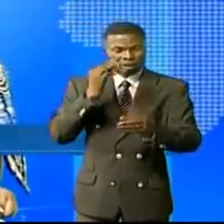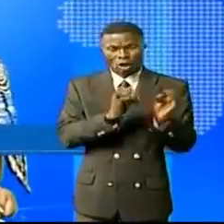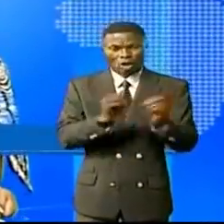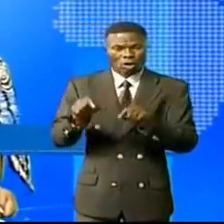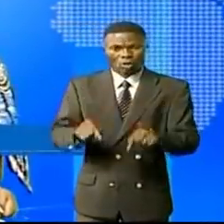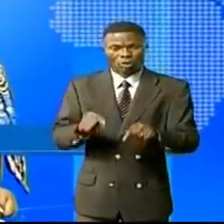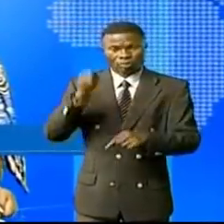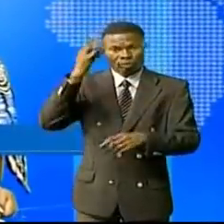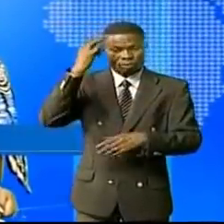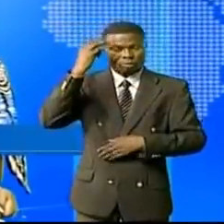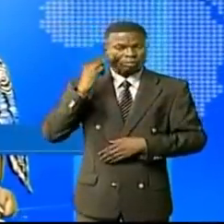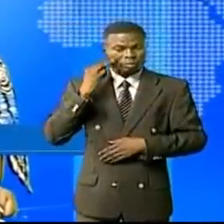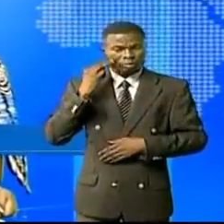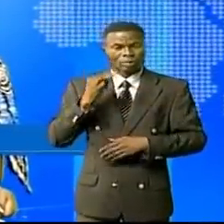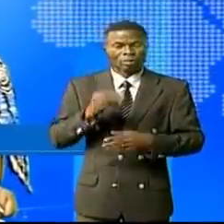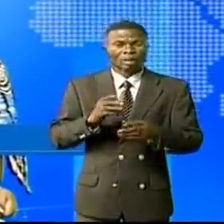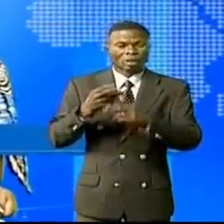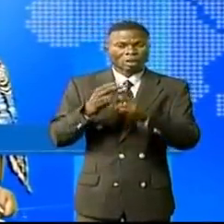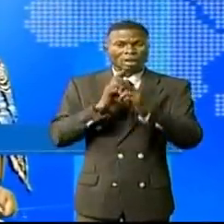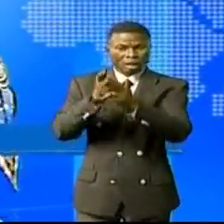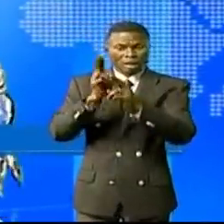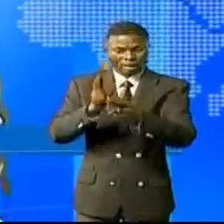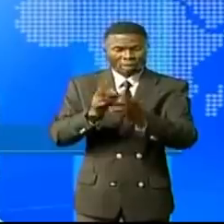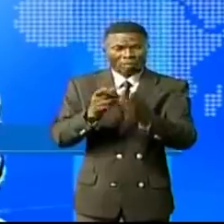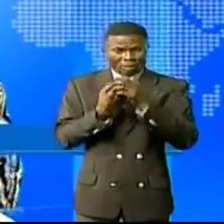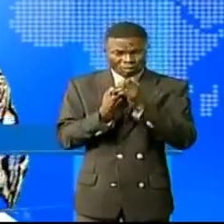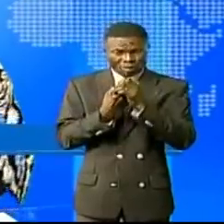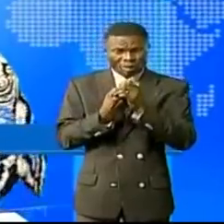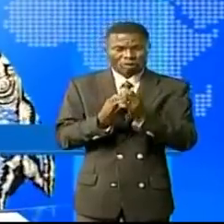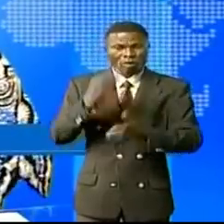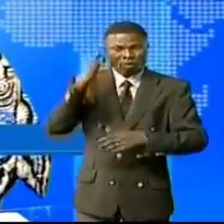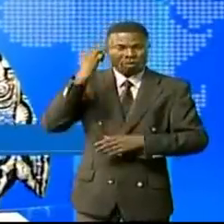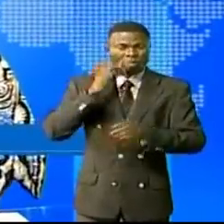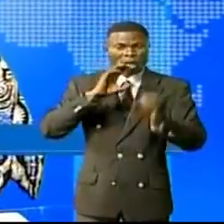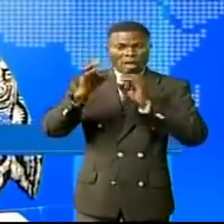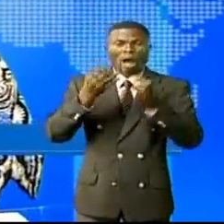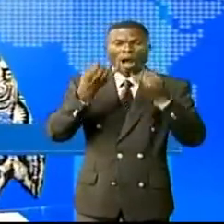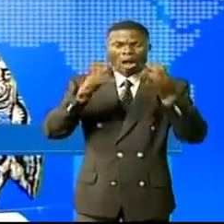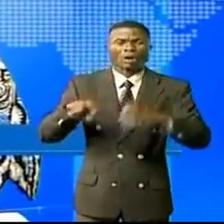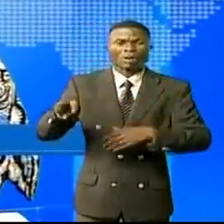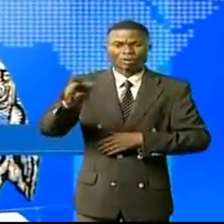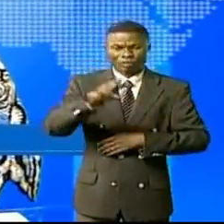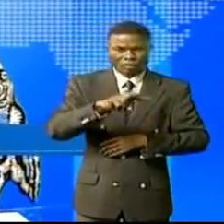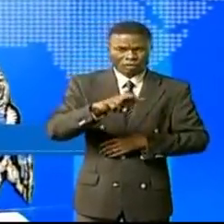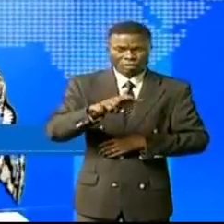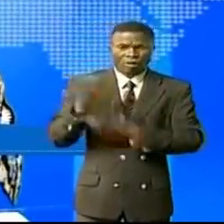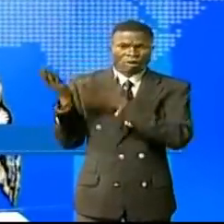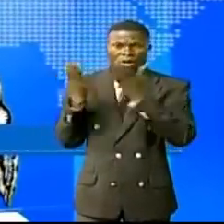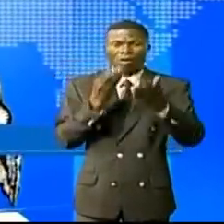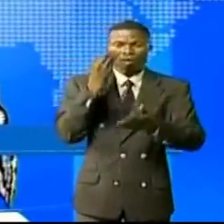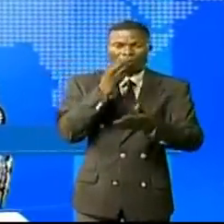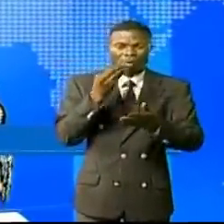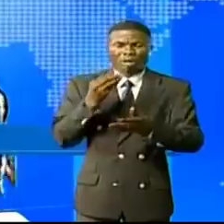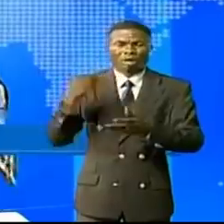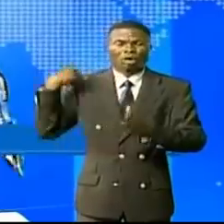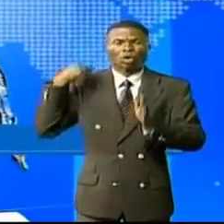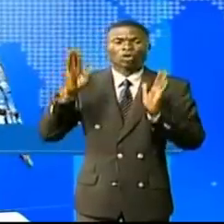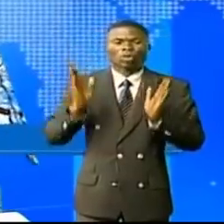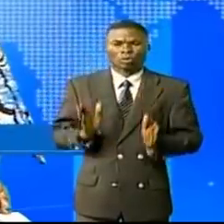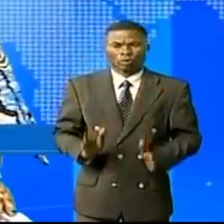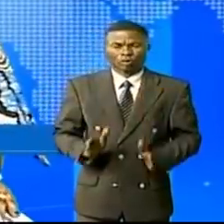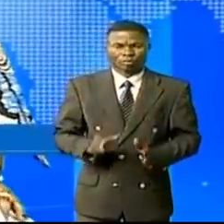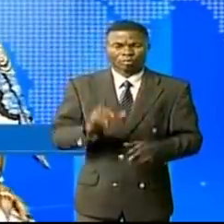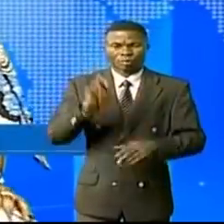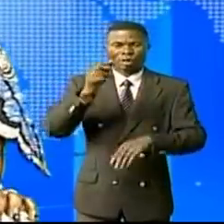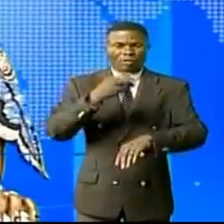en distanciel et dont le compte-rendu vous sera fait par le ministre de la Communication et des médias, porte-parole du gouvernement. Il est